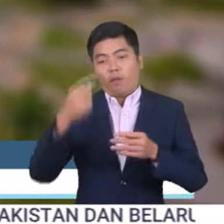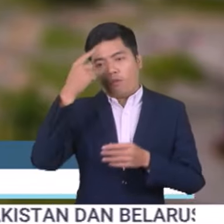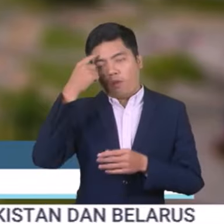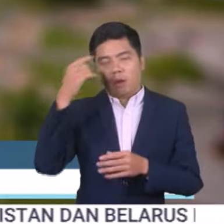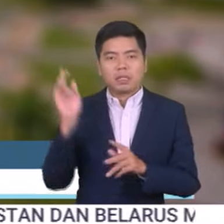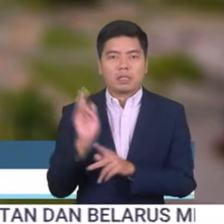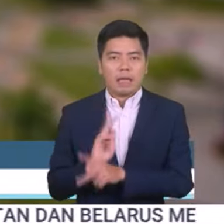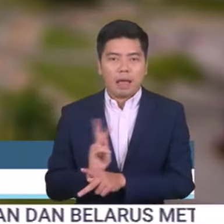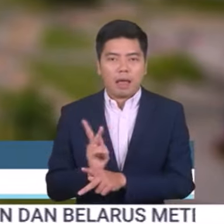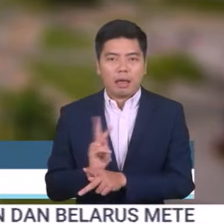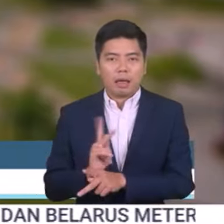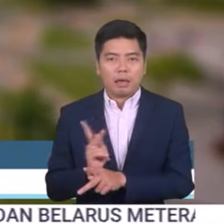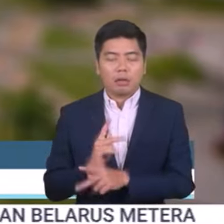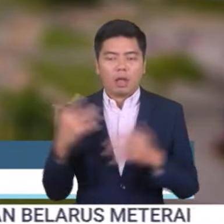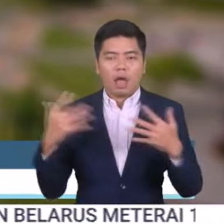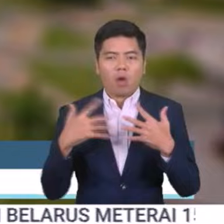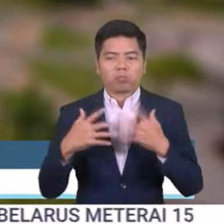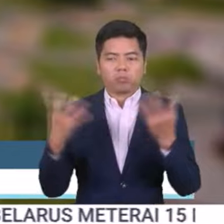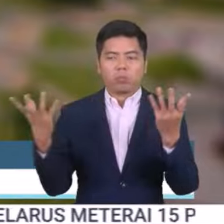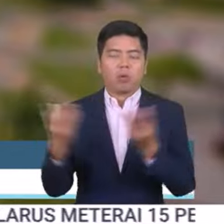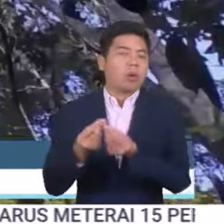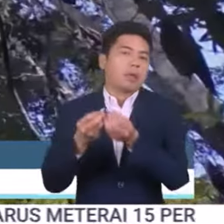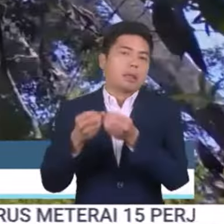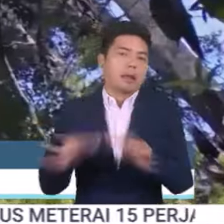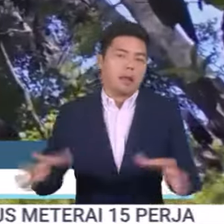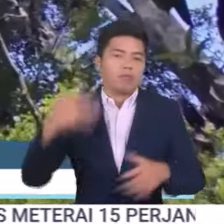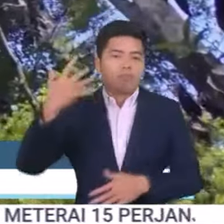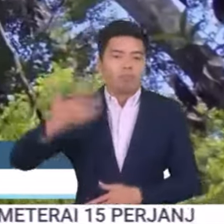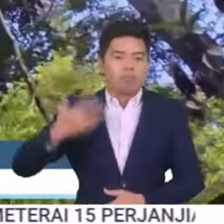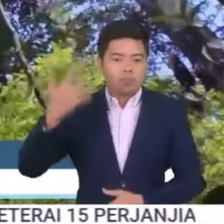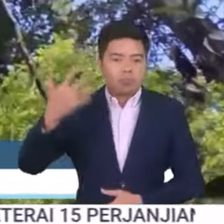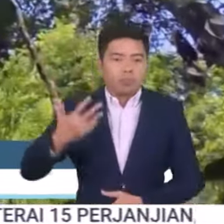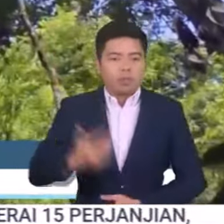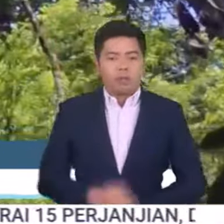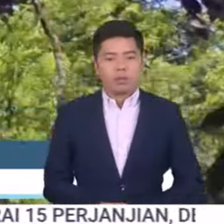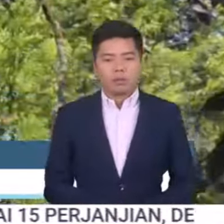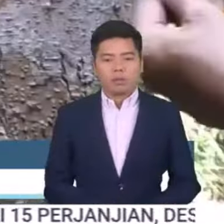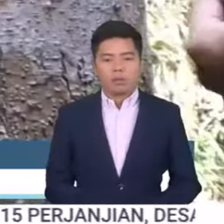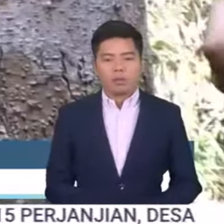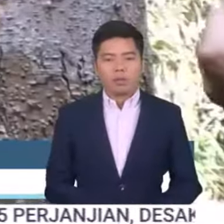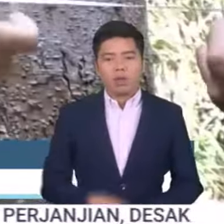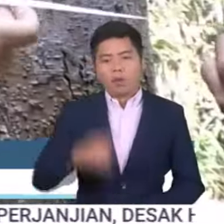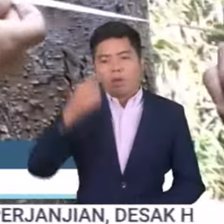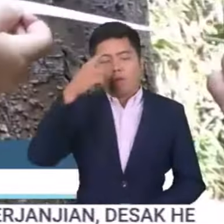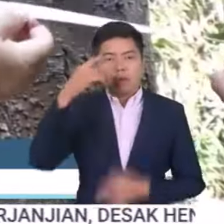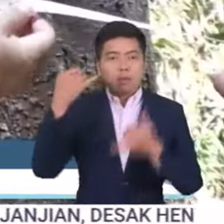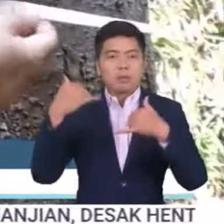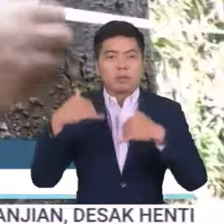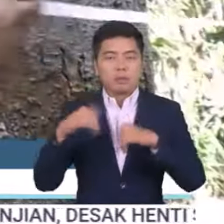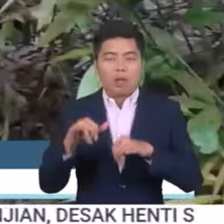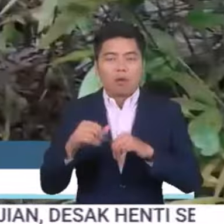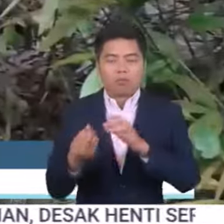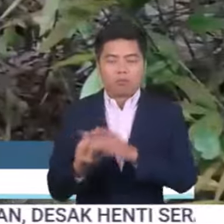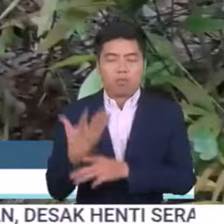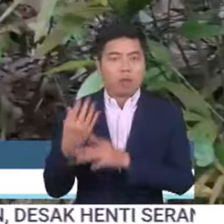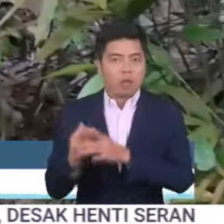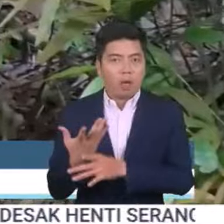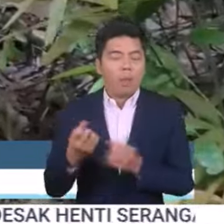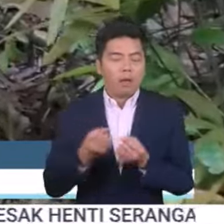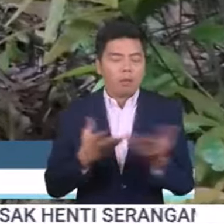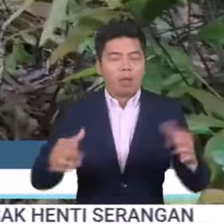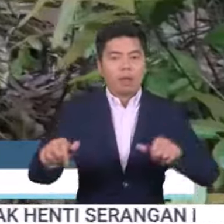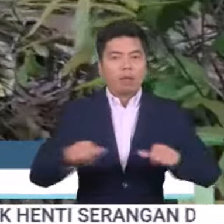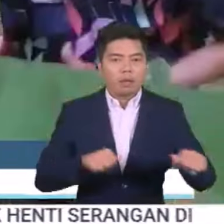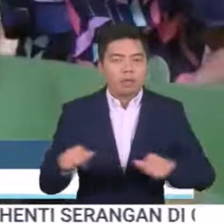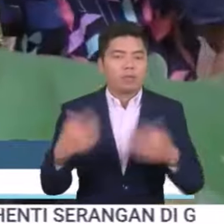memeliharanya daripada diancam kepupusan. Bagi memastikan ia terus tumbuh, aktiviti pemantauan dan langkah